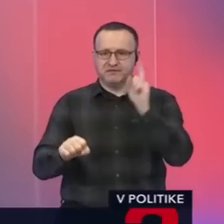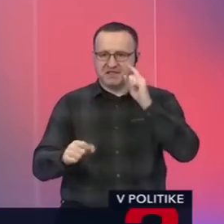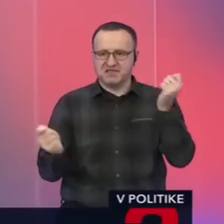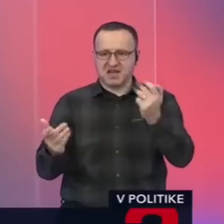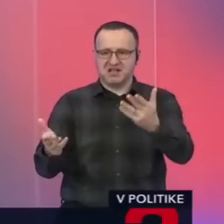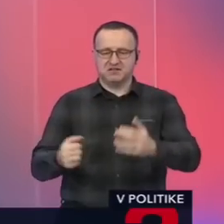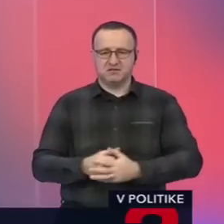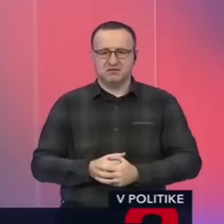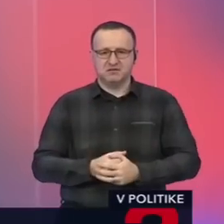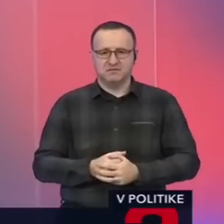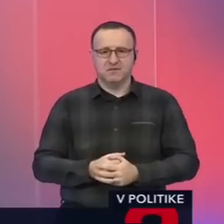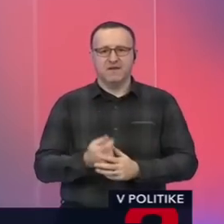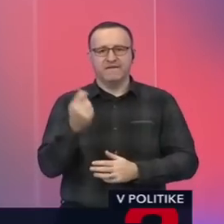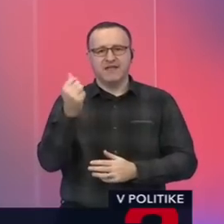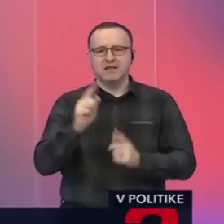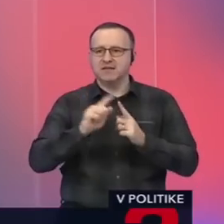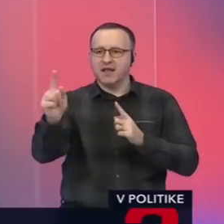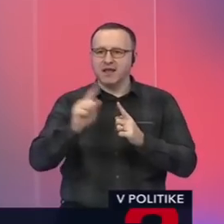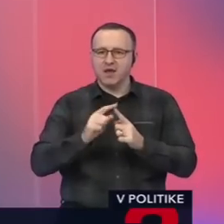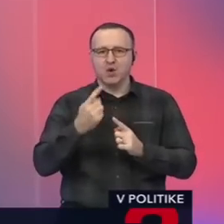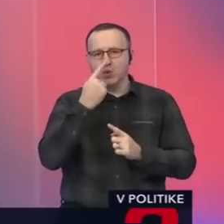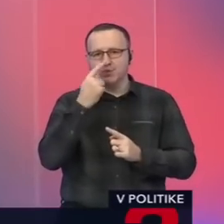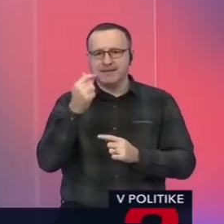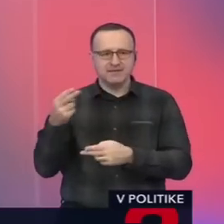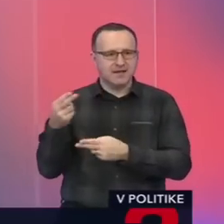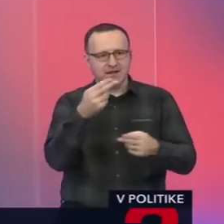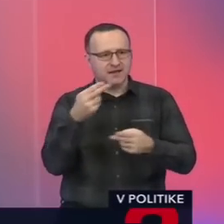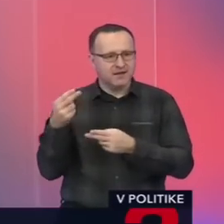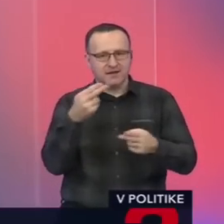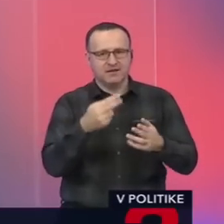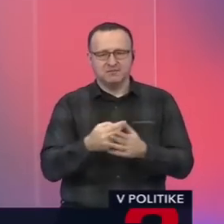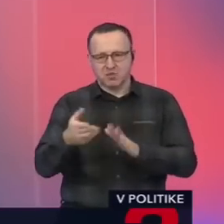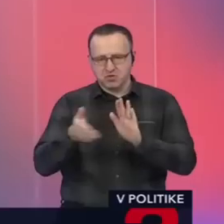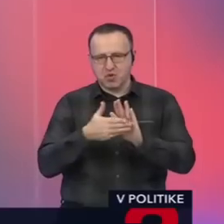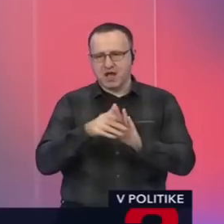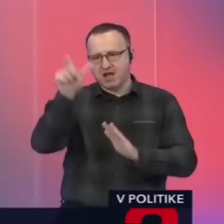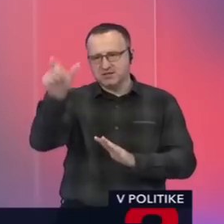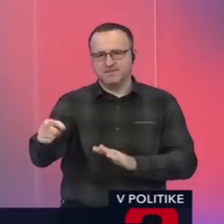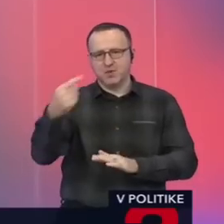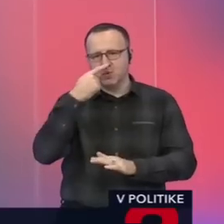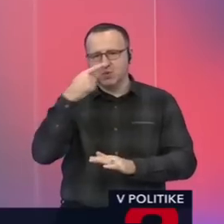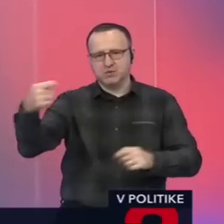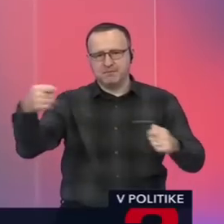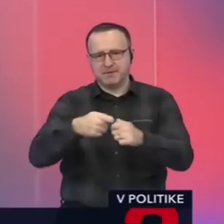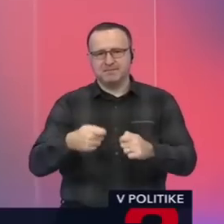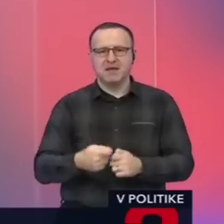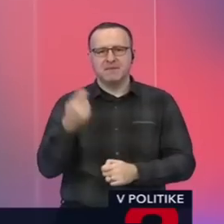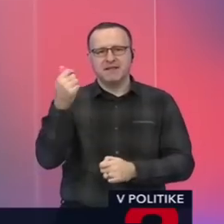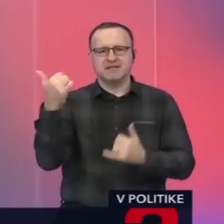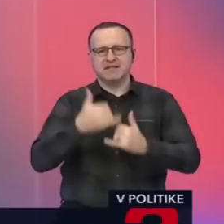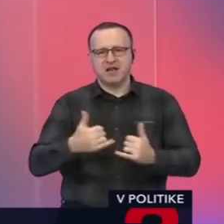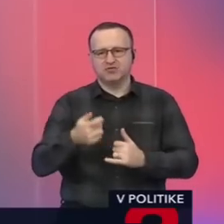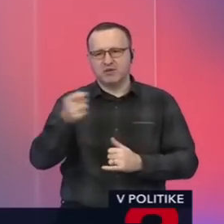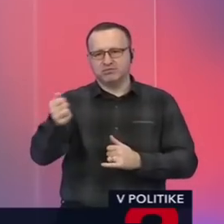vzhľadom na finančné toky, ktoré mali z Ruskej federácie a podobne. Čiže dokázali im, že boli financovaní zo zahraničia na to,